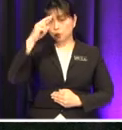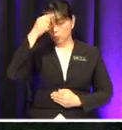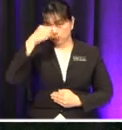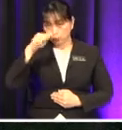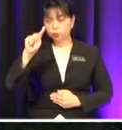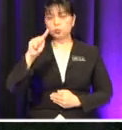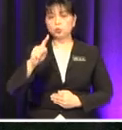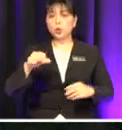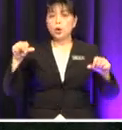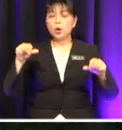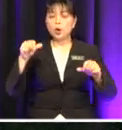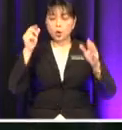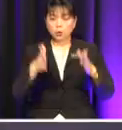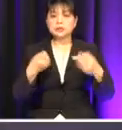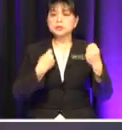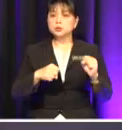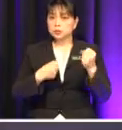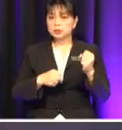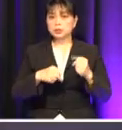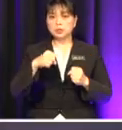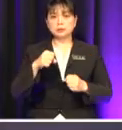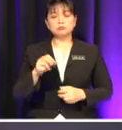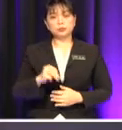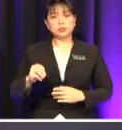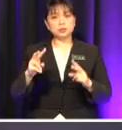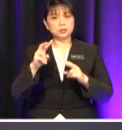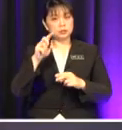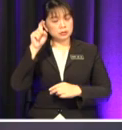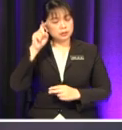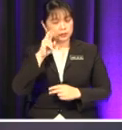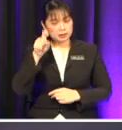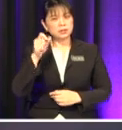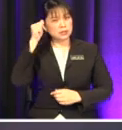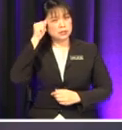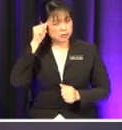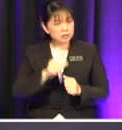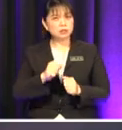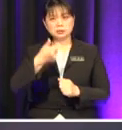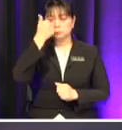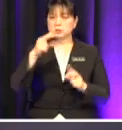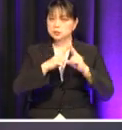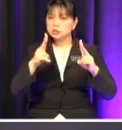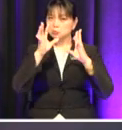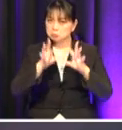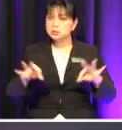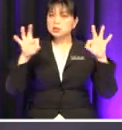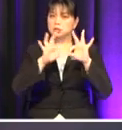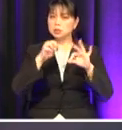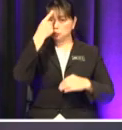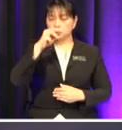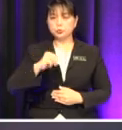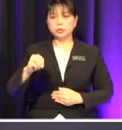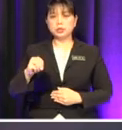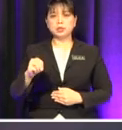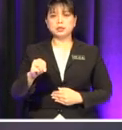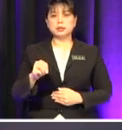perlu imbas kembali Gerhana ini sangat penting untuk belajar untuk murid Saya suka Oke